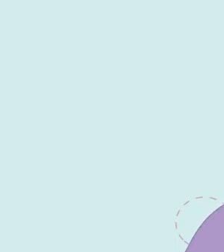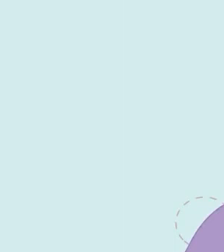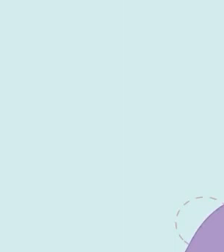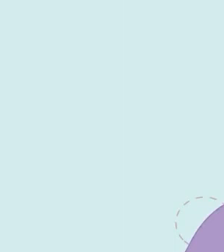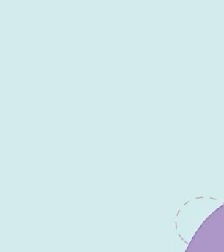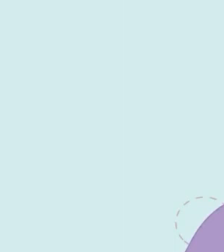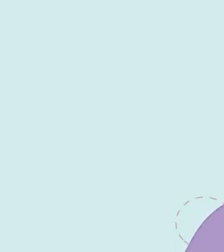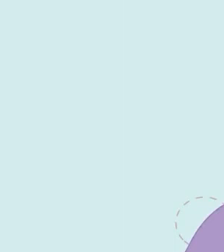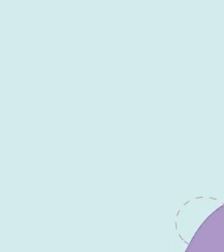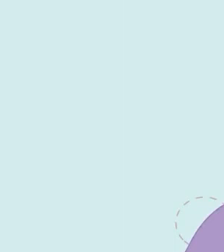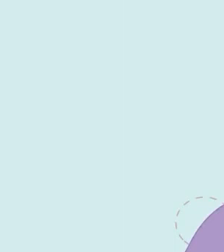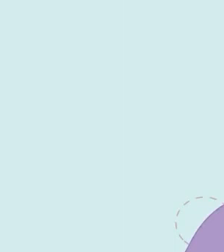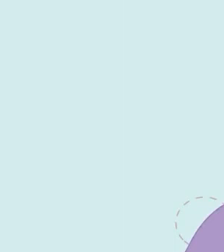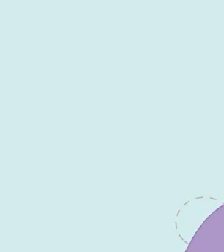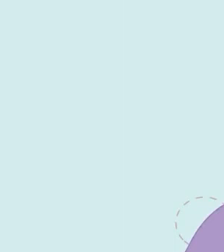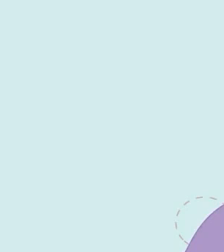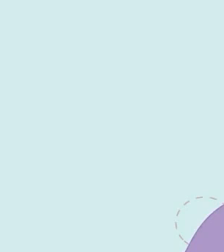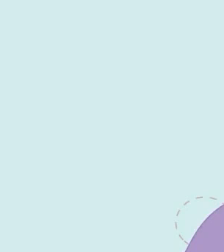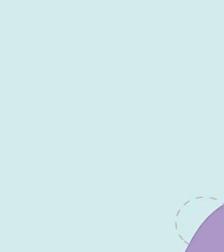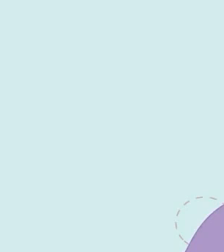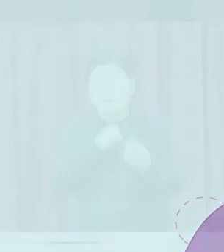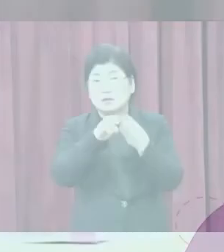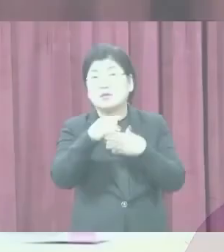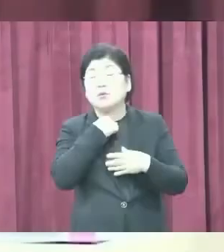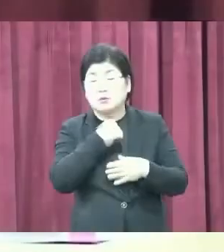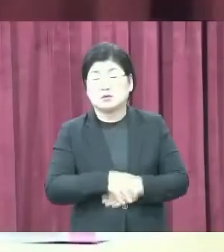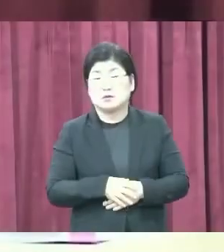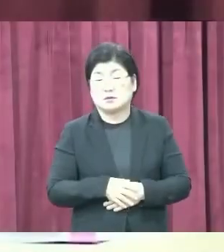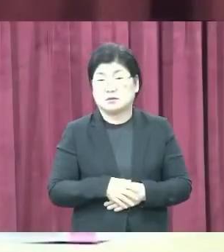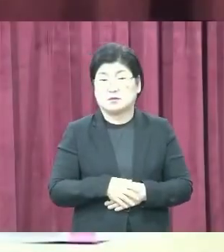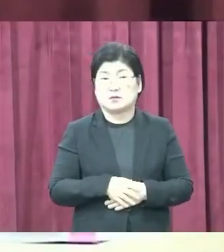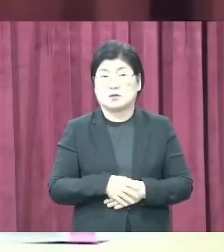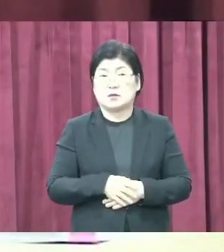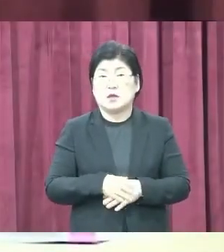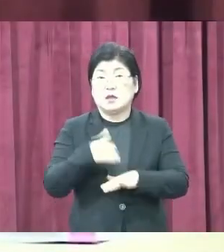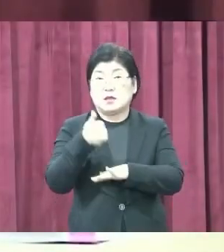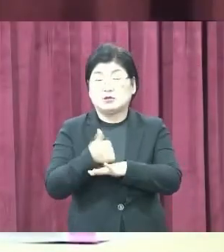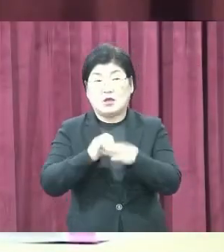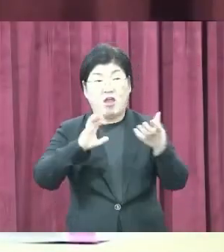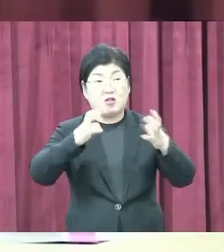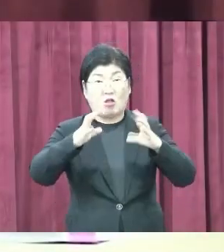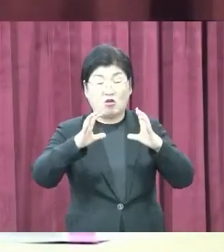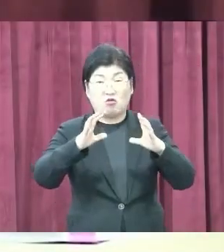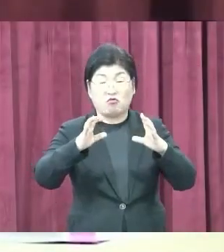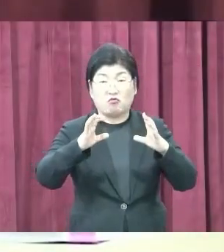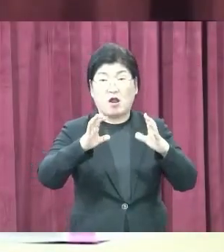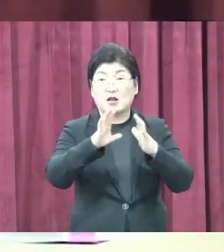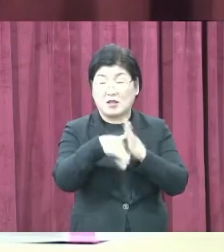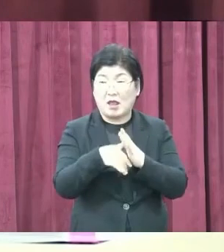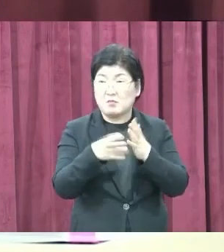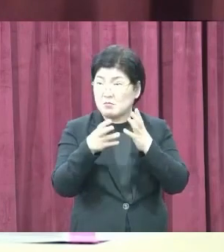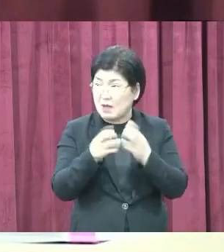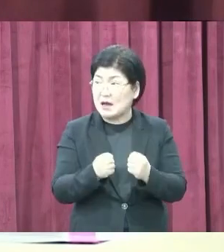이건 제가 좀 답변을 드리겠습니다. 이거는 이따 토의할 때 굉장히 많이 논의가 될